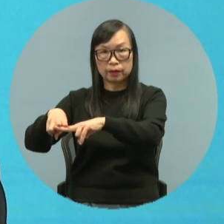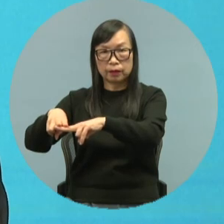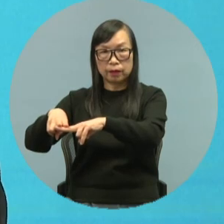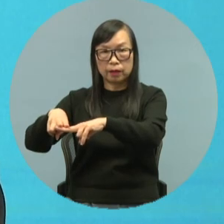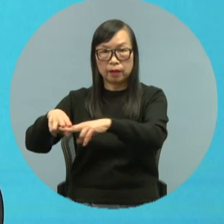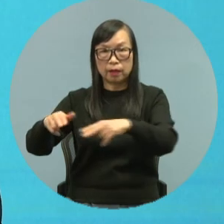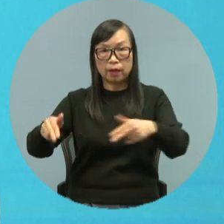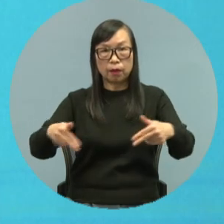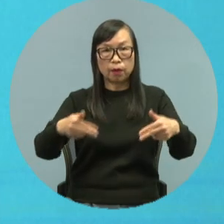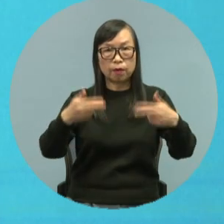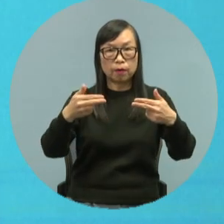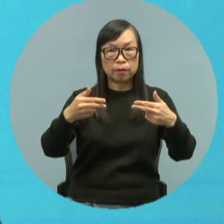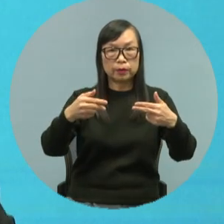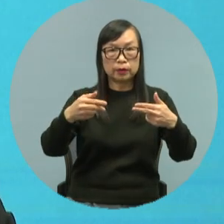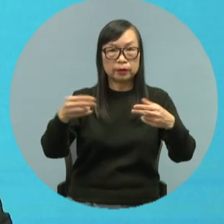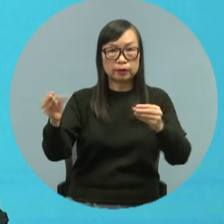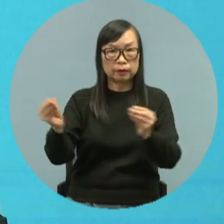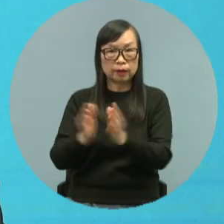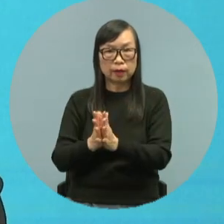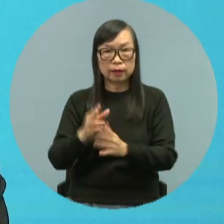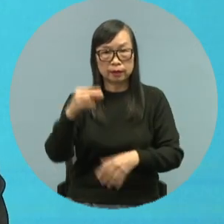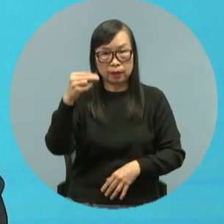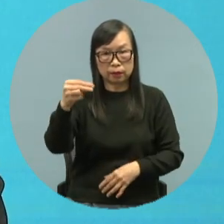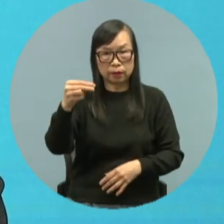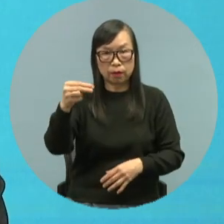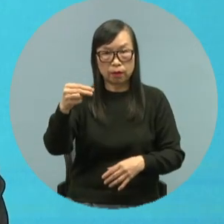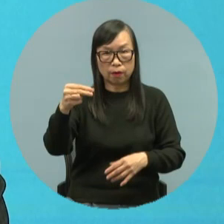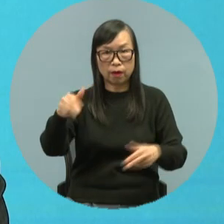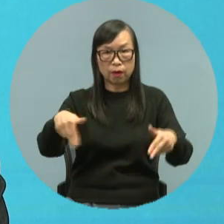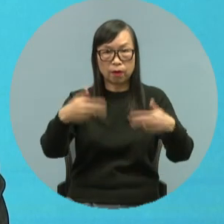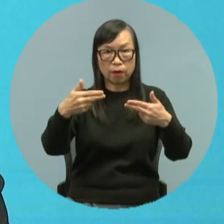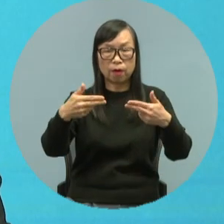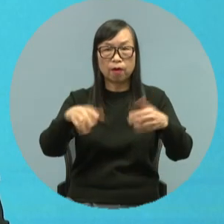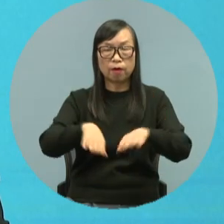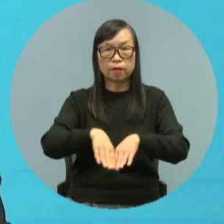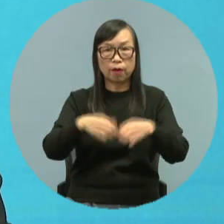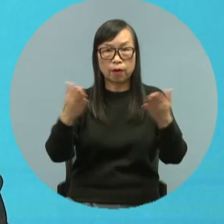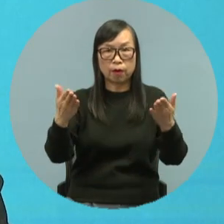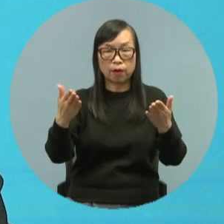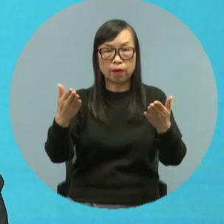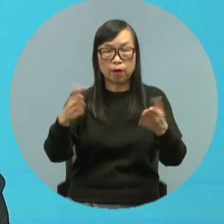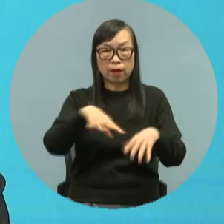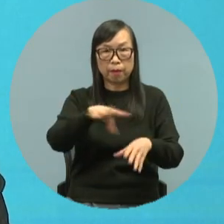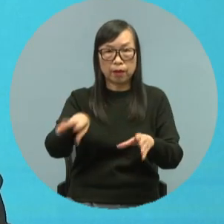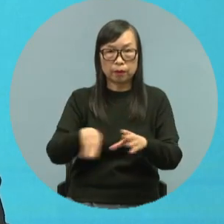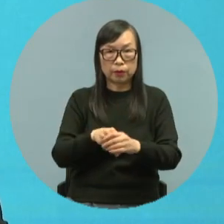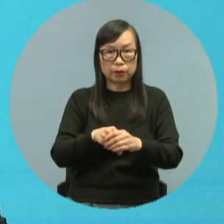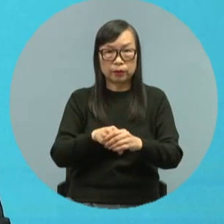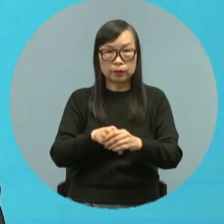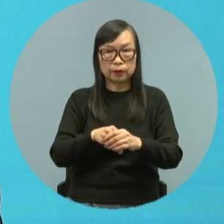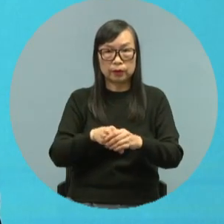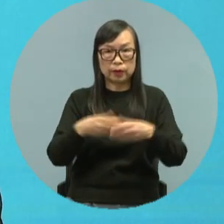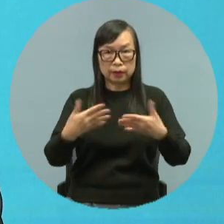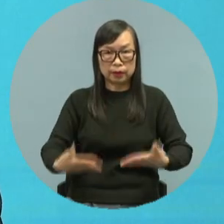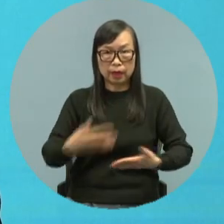口岸方面是共有7個出入境口岸會開放的，這個是包括3個現